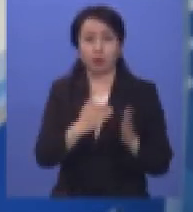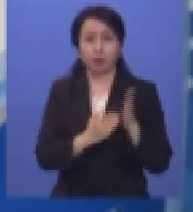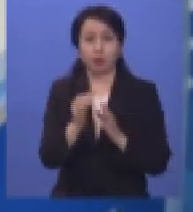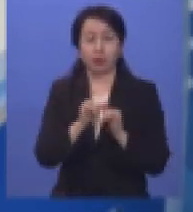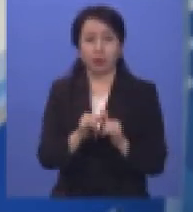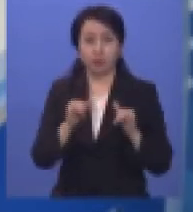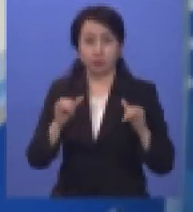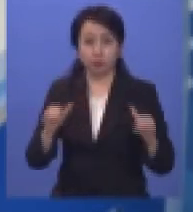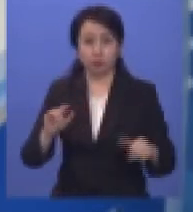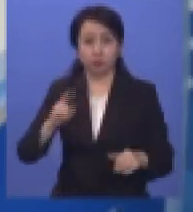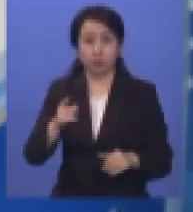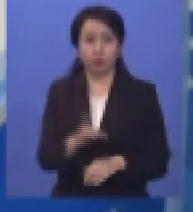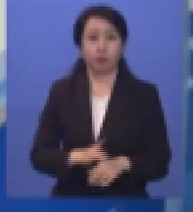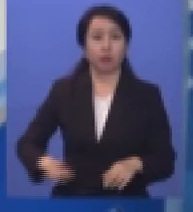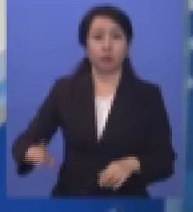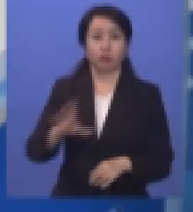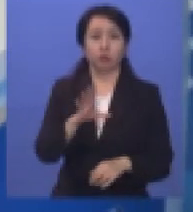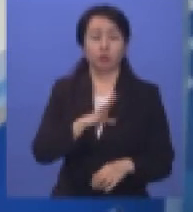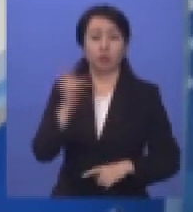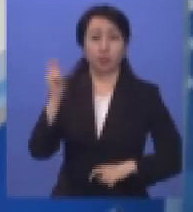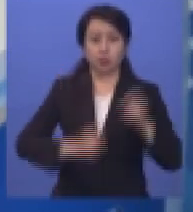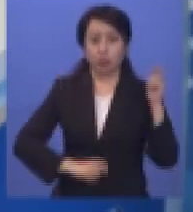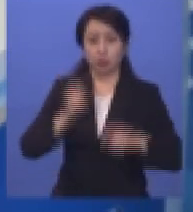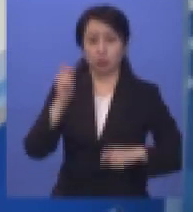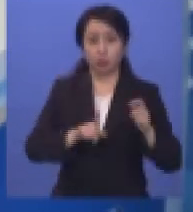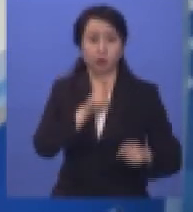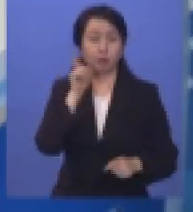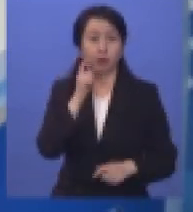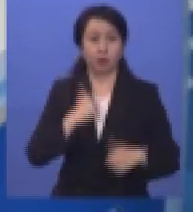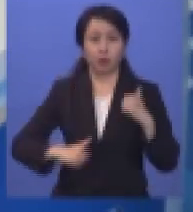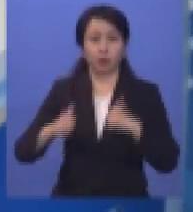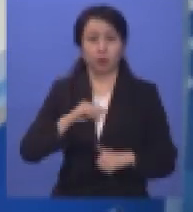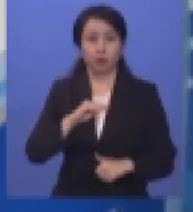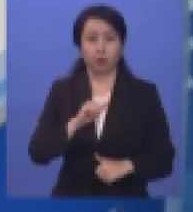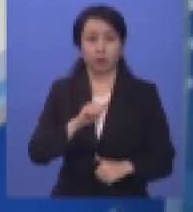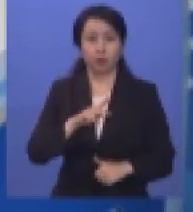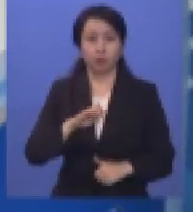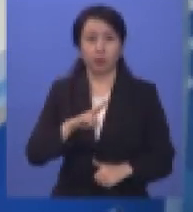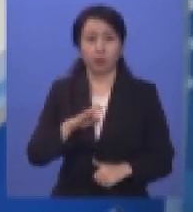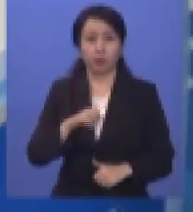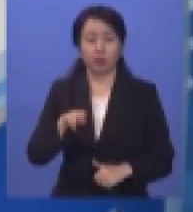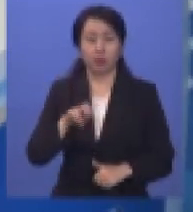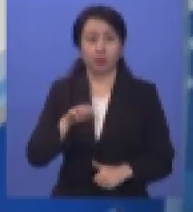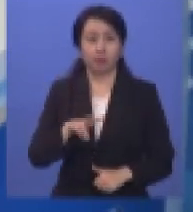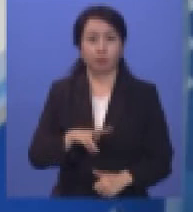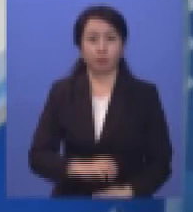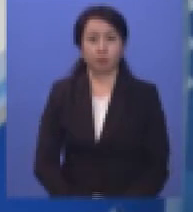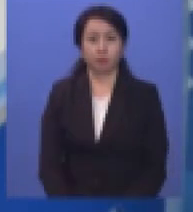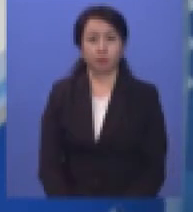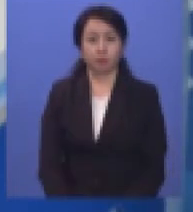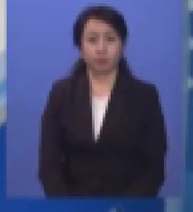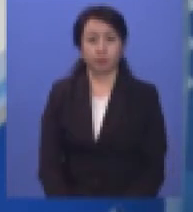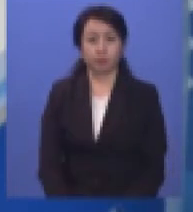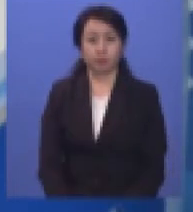роста и развития компетенции впервые в регионе состоялся слет молодых педагогов. Жас Маман, Жана Кадам.